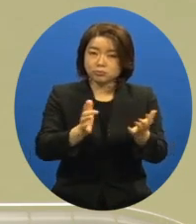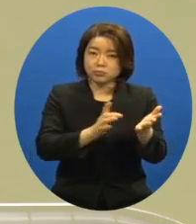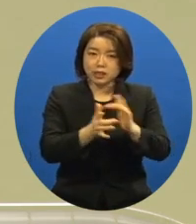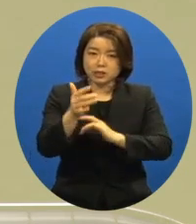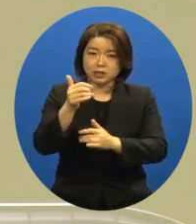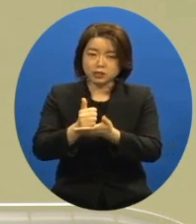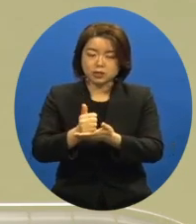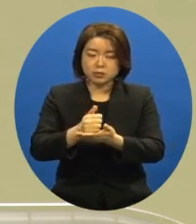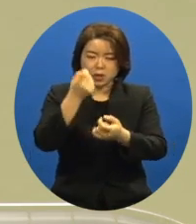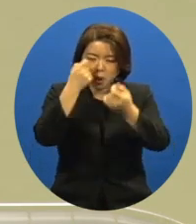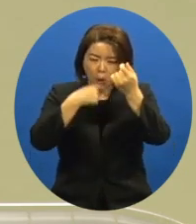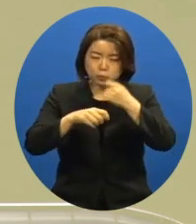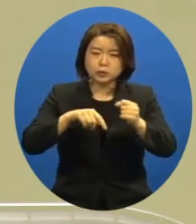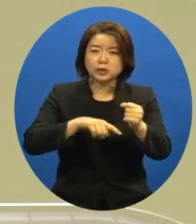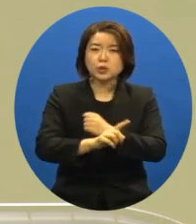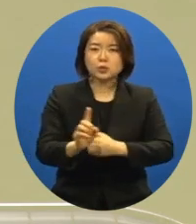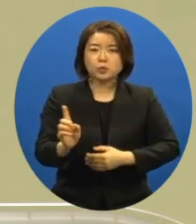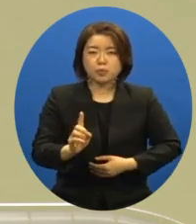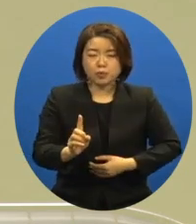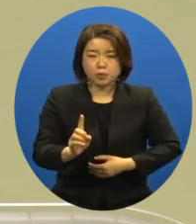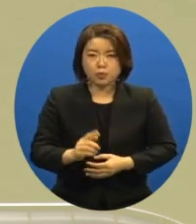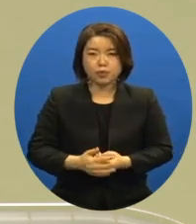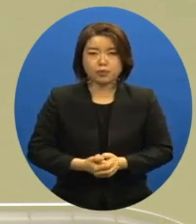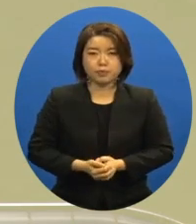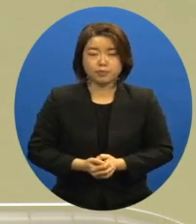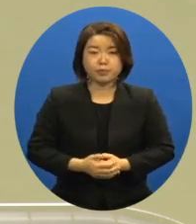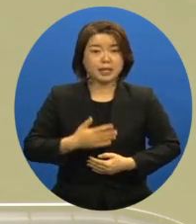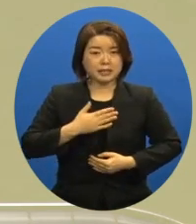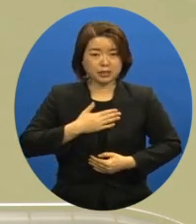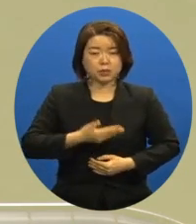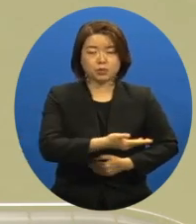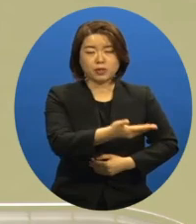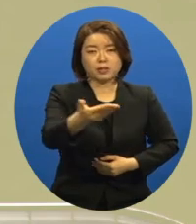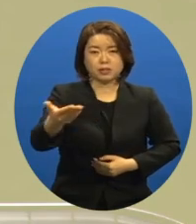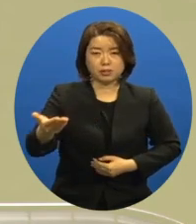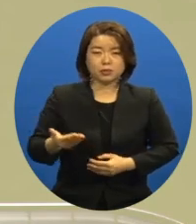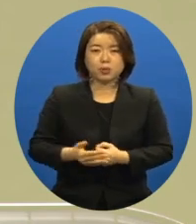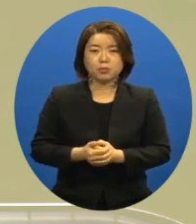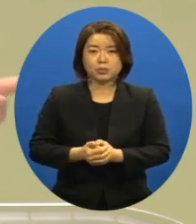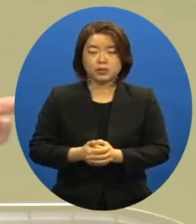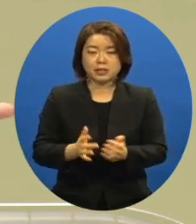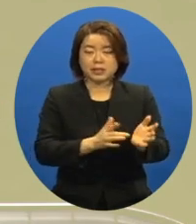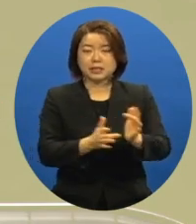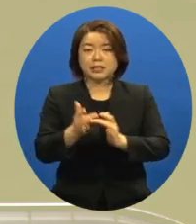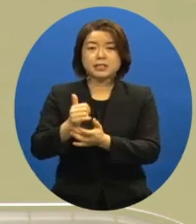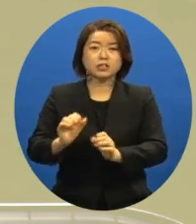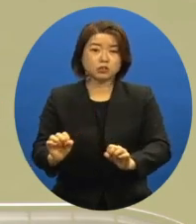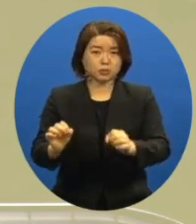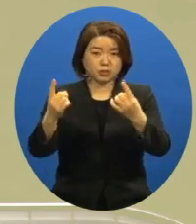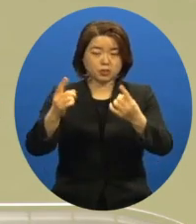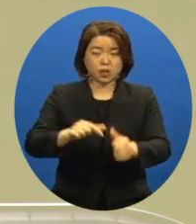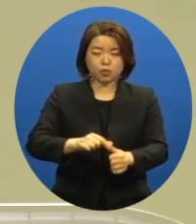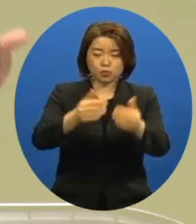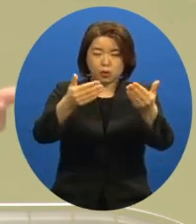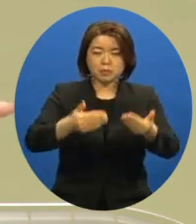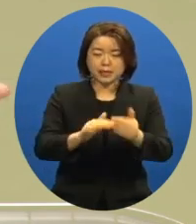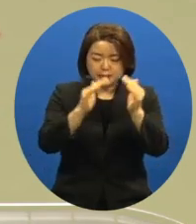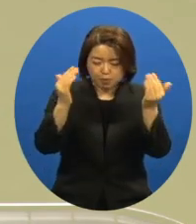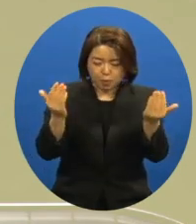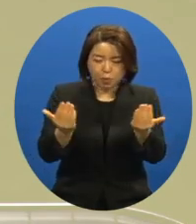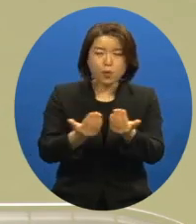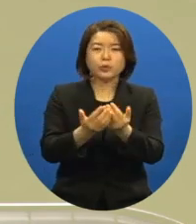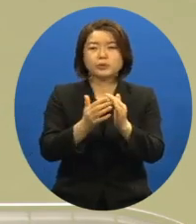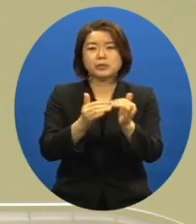예수님께서 그렇게 우셨던 것은 저와 여러분 예수님으로 인하여 구원받을 모든